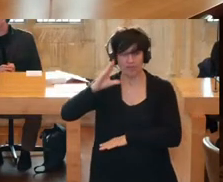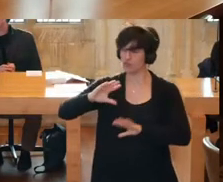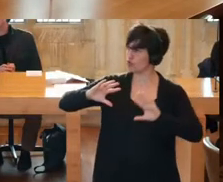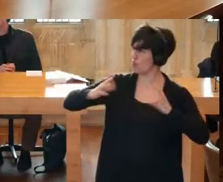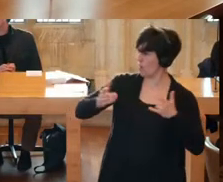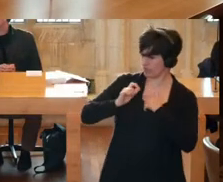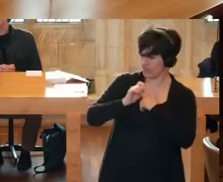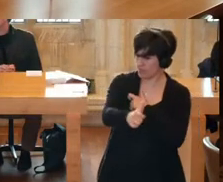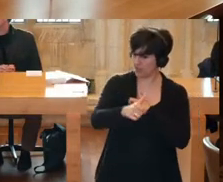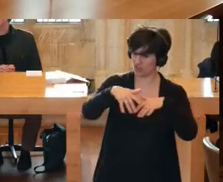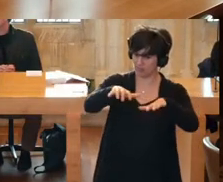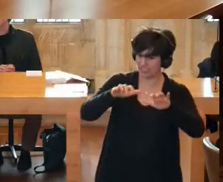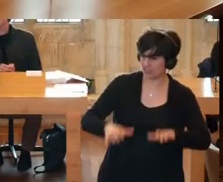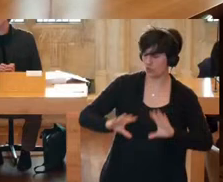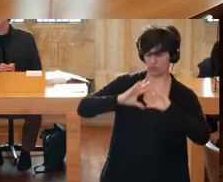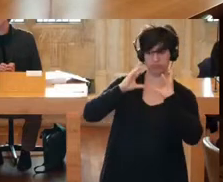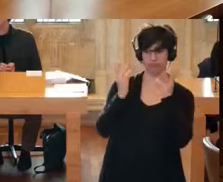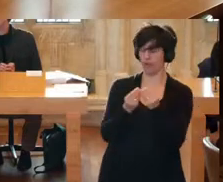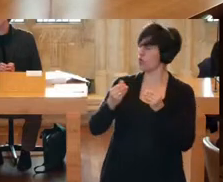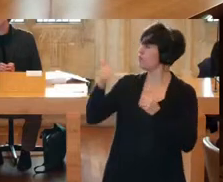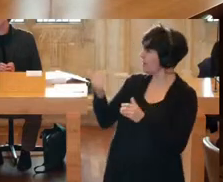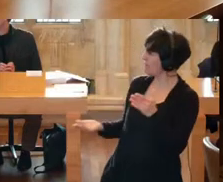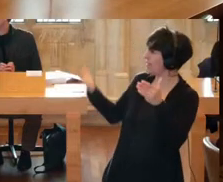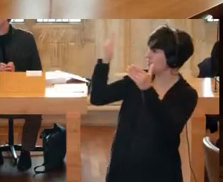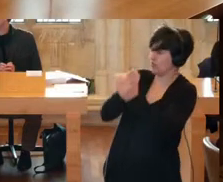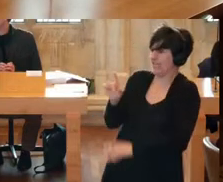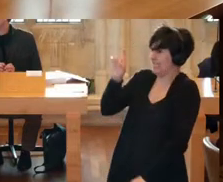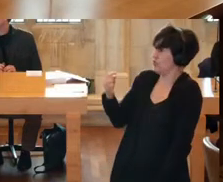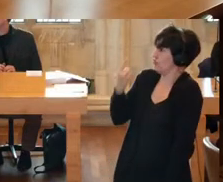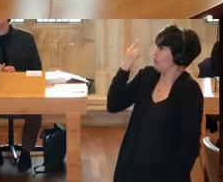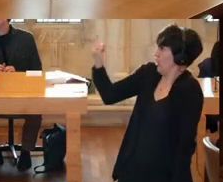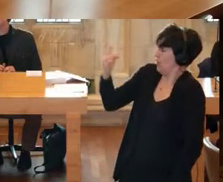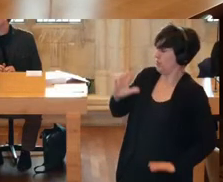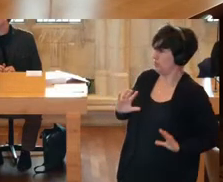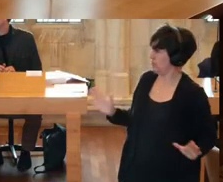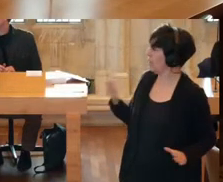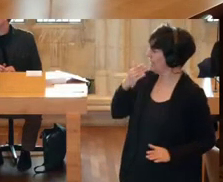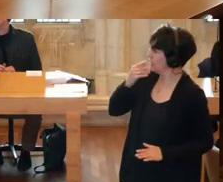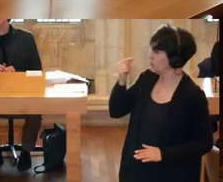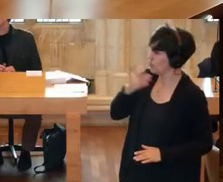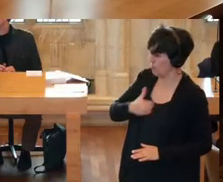les démarches de régularisation. Telle est ce soir ma seule question. Je remercie monsieur le maire.